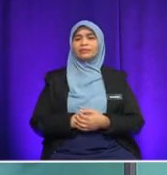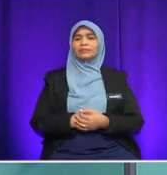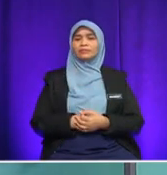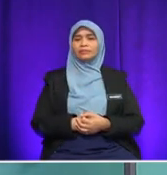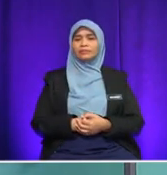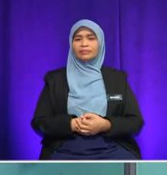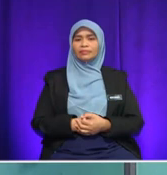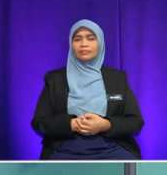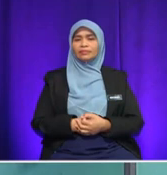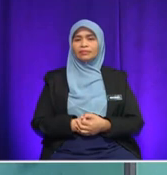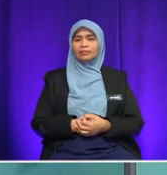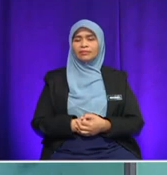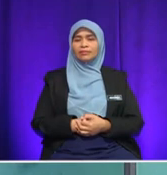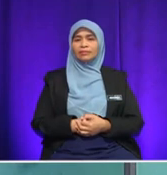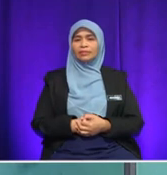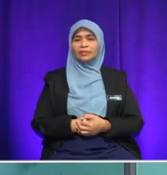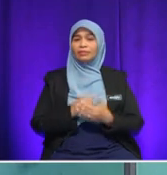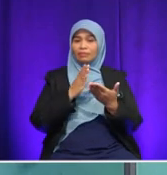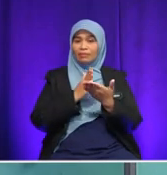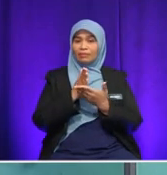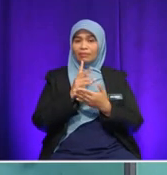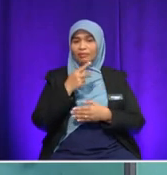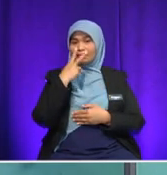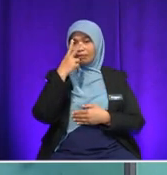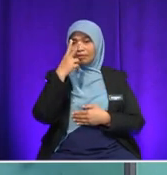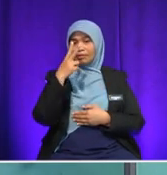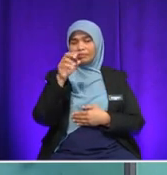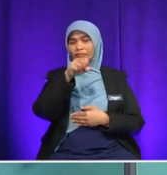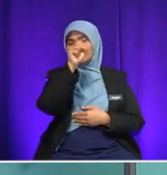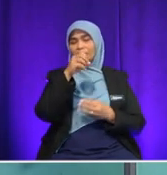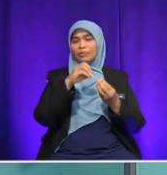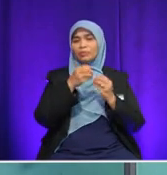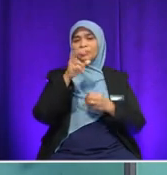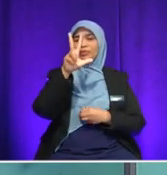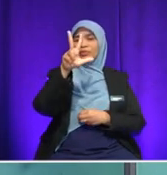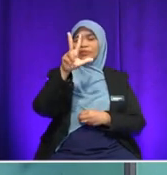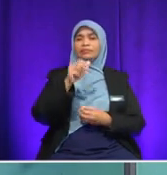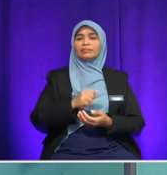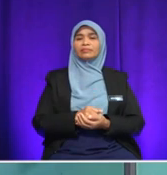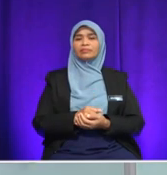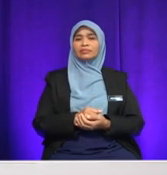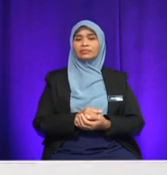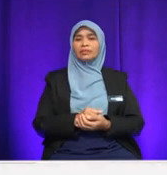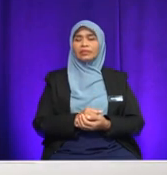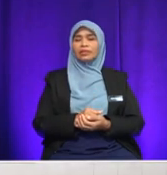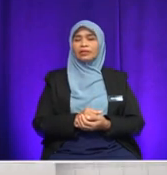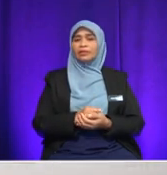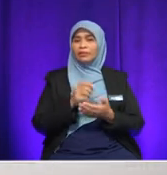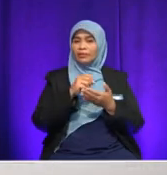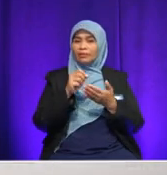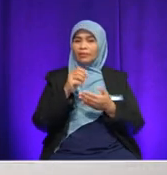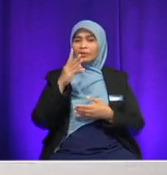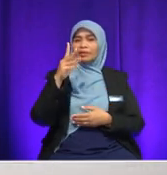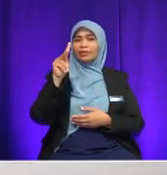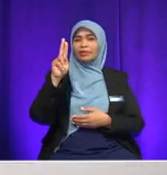dia. Okey. Okay. Baik. Seterusnya kita tengok. Kita tengok soalan nombor 3. Sastrawan Daiman Kreko